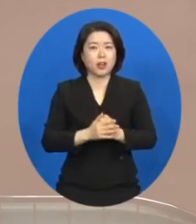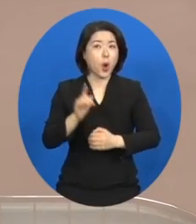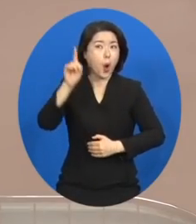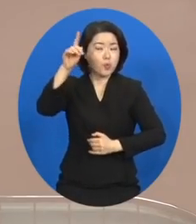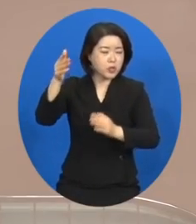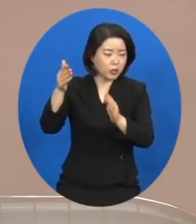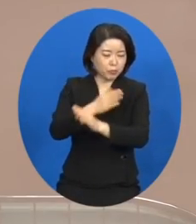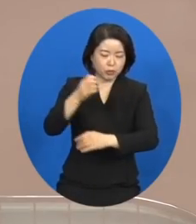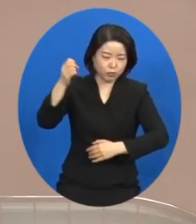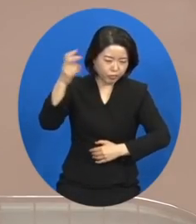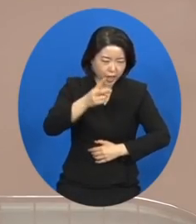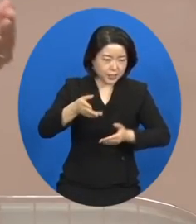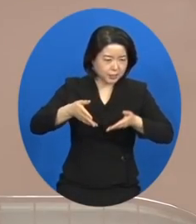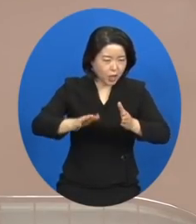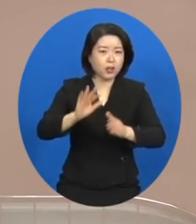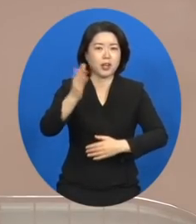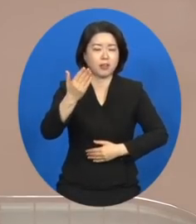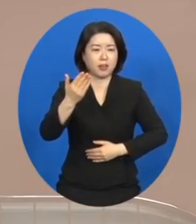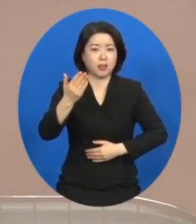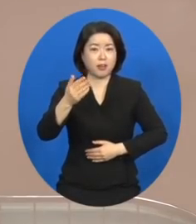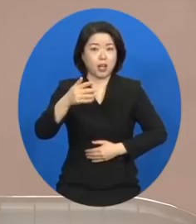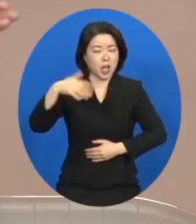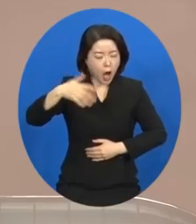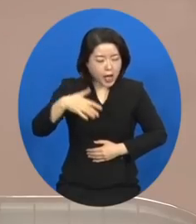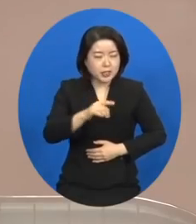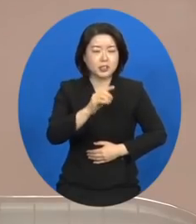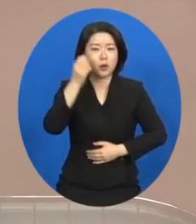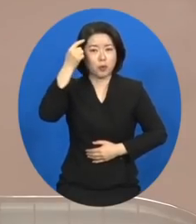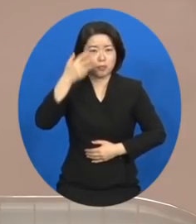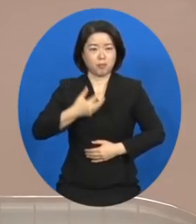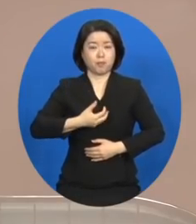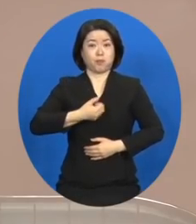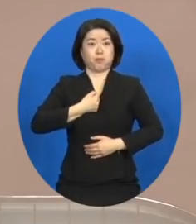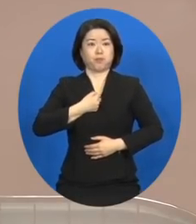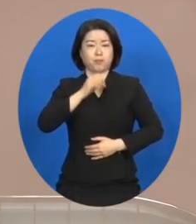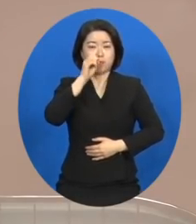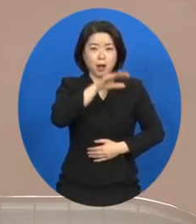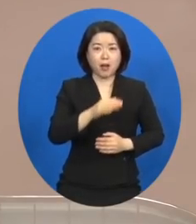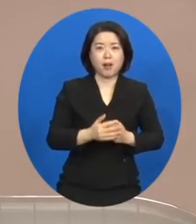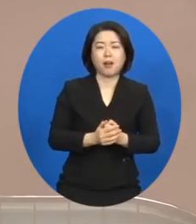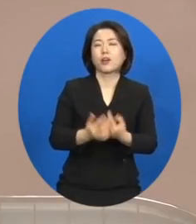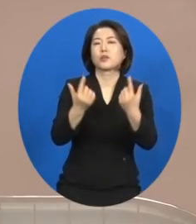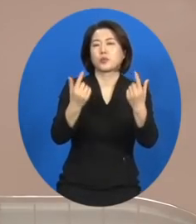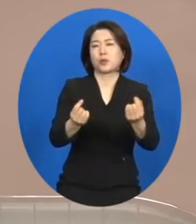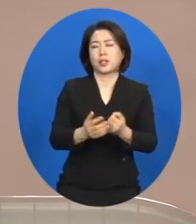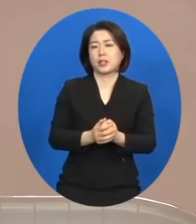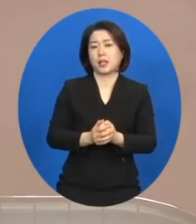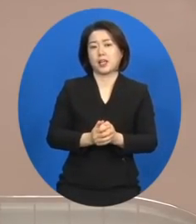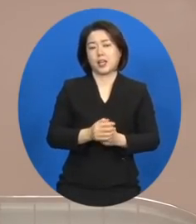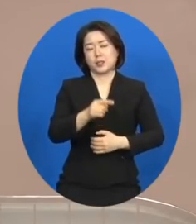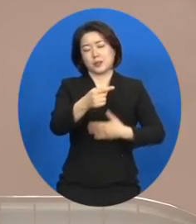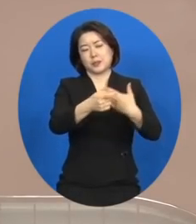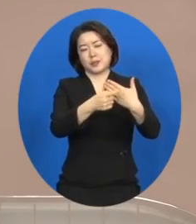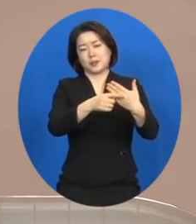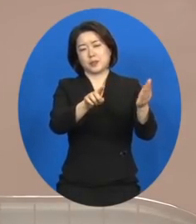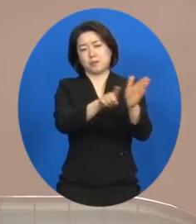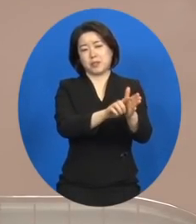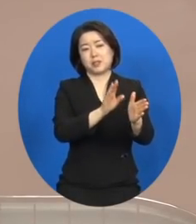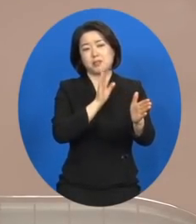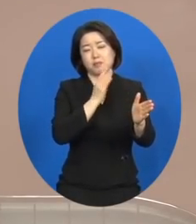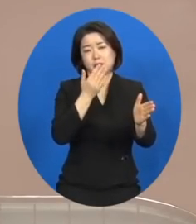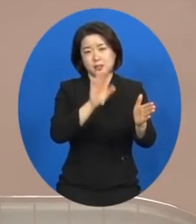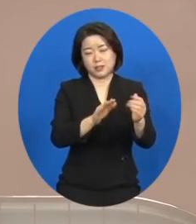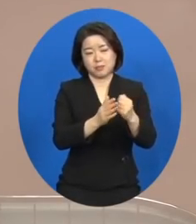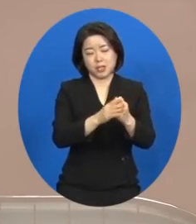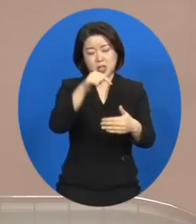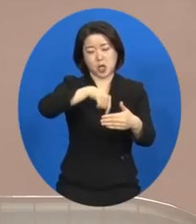다시 태어나지 않았다라는 충격적인 얘기를 하시잖아요. 똑같은 얘기입니다. 너가 나를 믿은 것 같지만 실은 너 정말